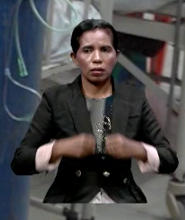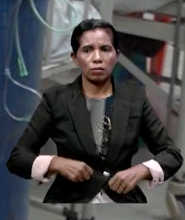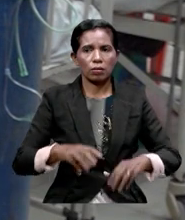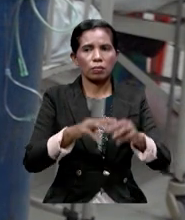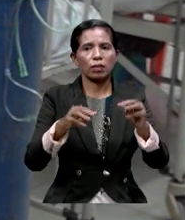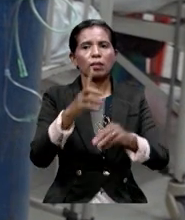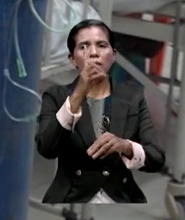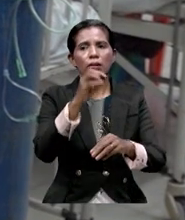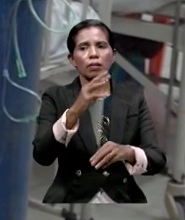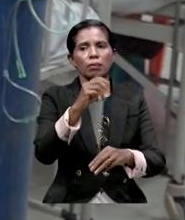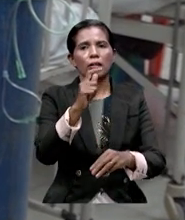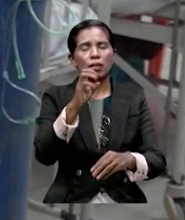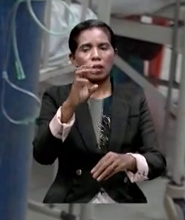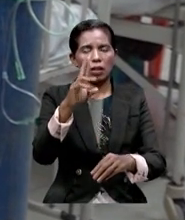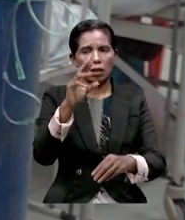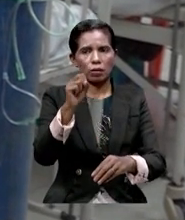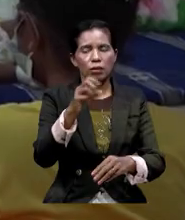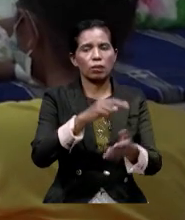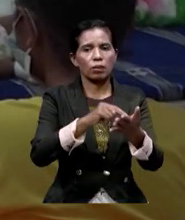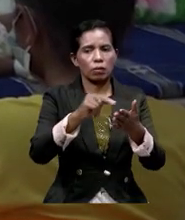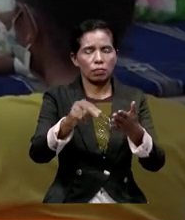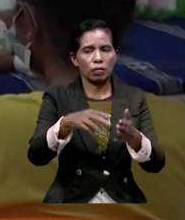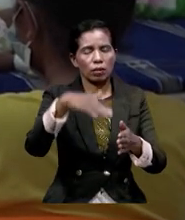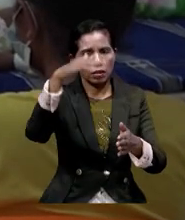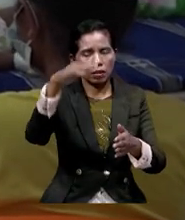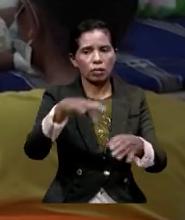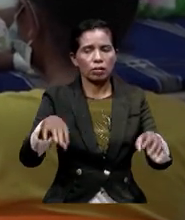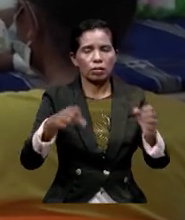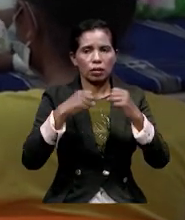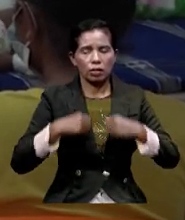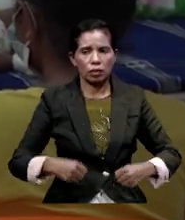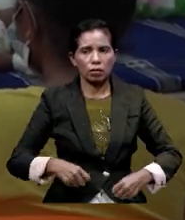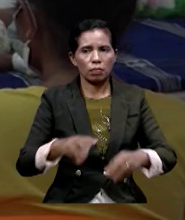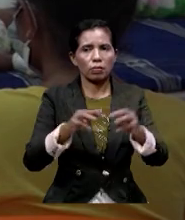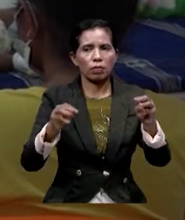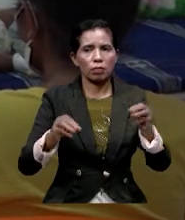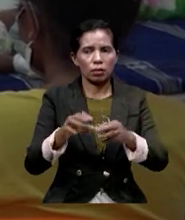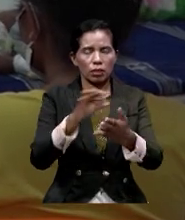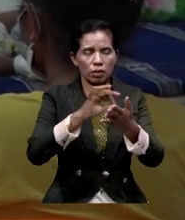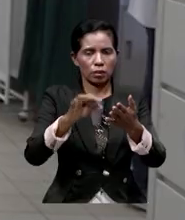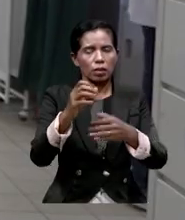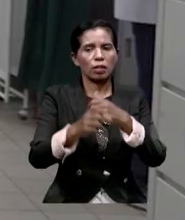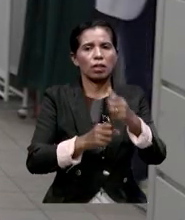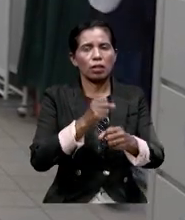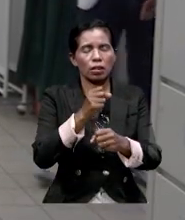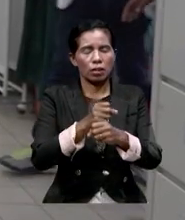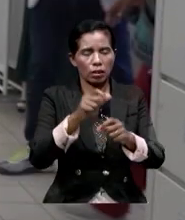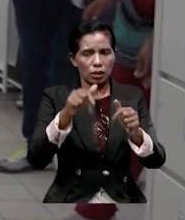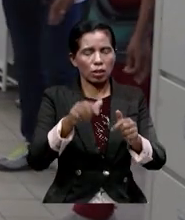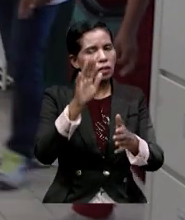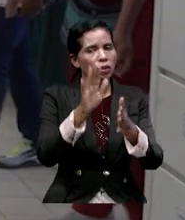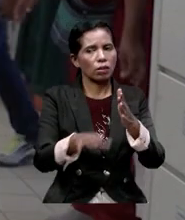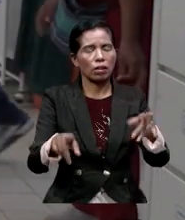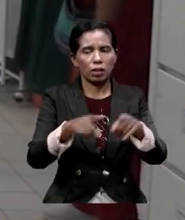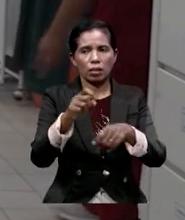Mateus Pinto hateten numero dengue ne be a servisu Saudi munisipiu resista iha tina ne menus kompara ho